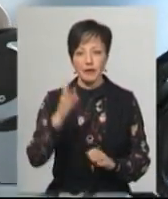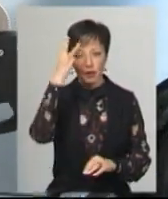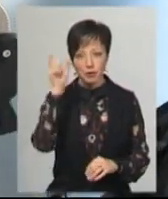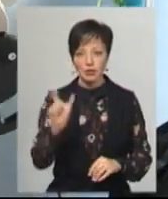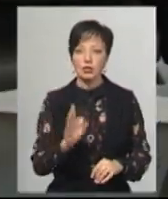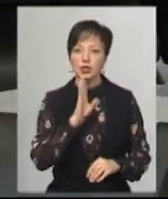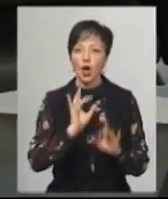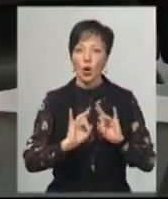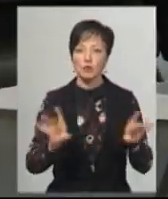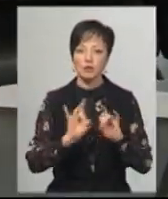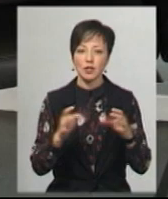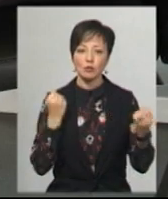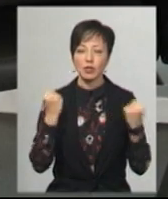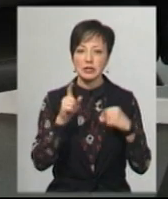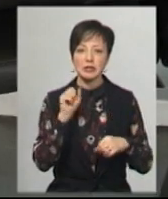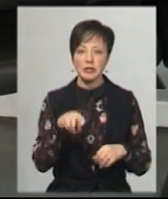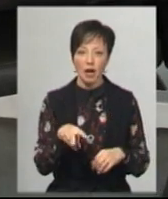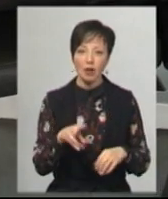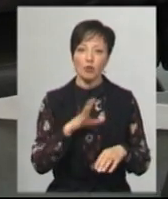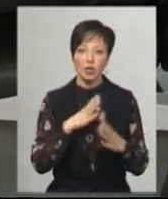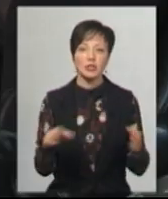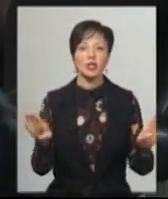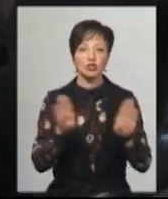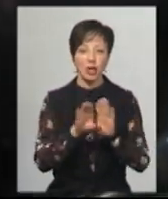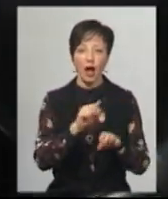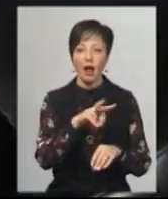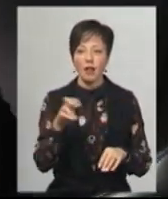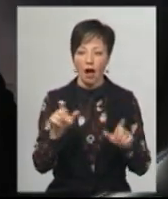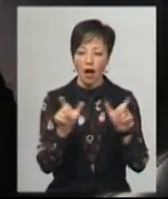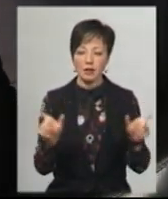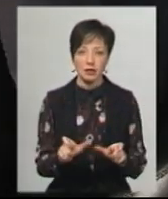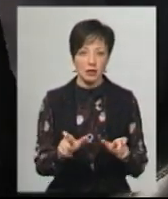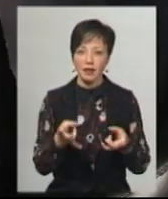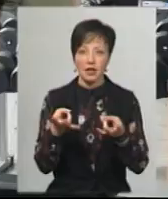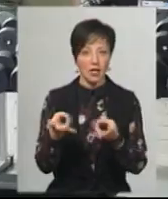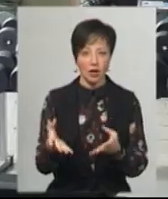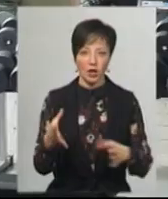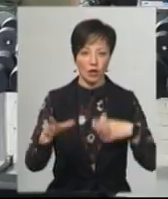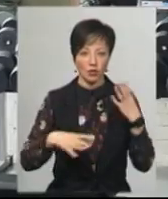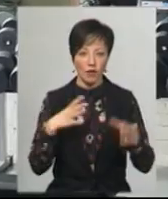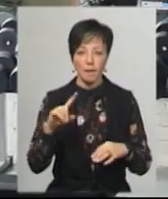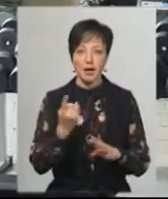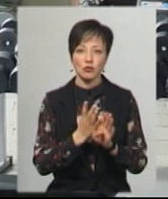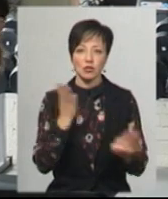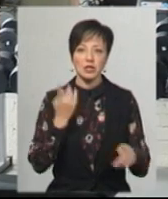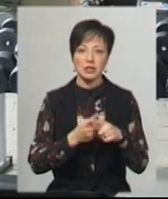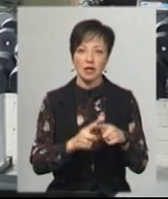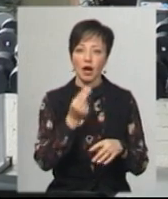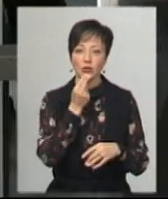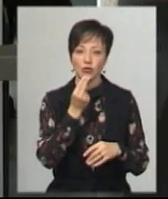Хмельничанка Марина розповідає, що спортивні зали хоч і були зачинені, але під час карантину не закинула тренування. В першу чергу це